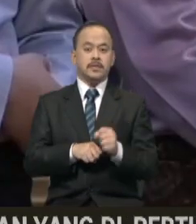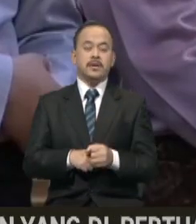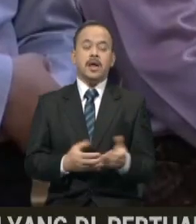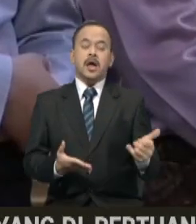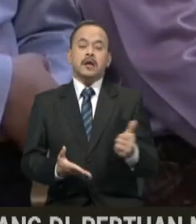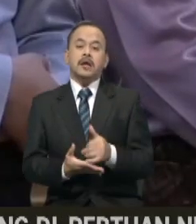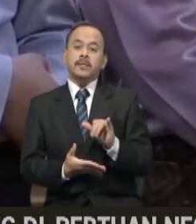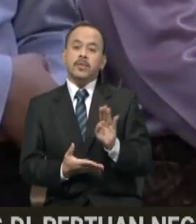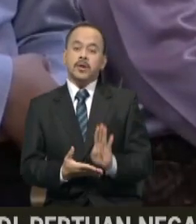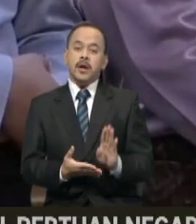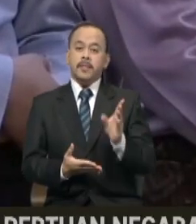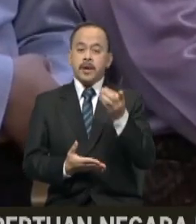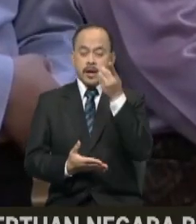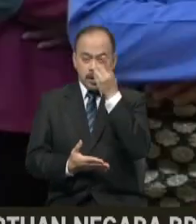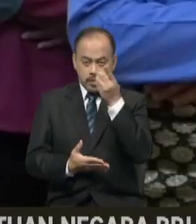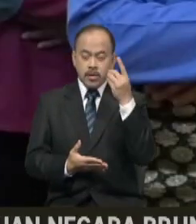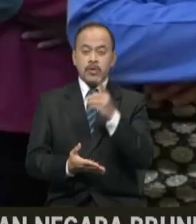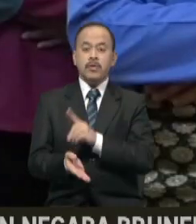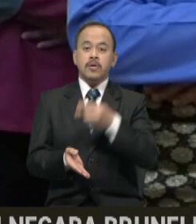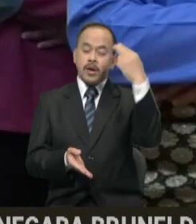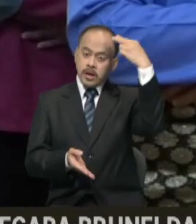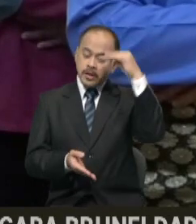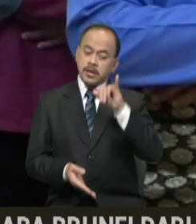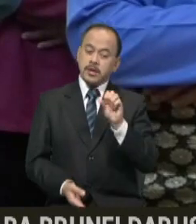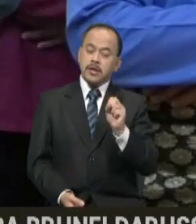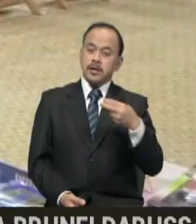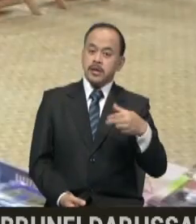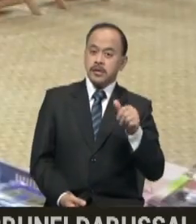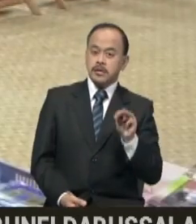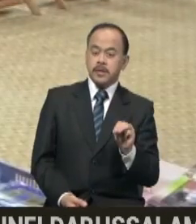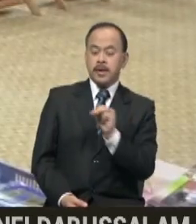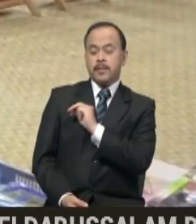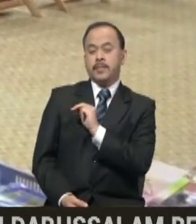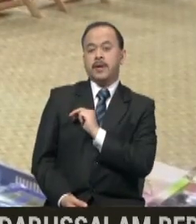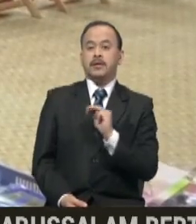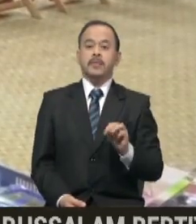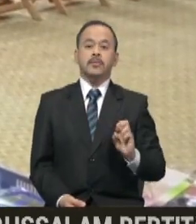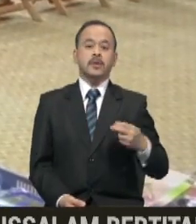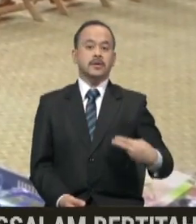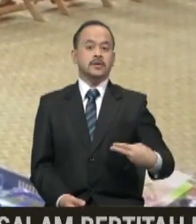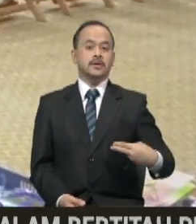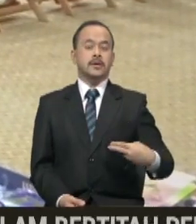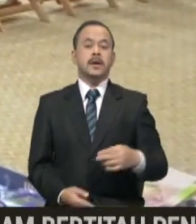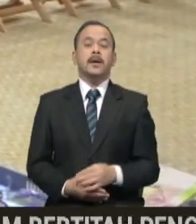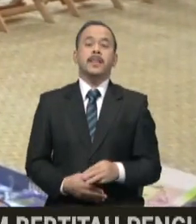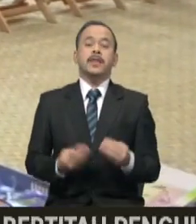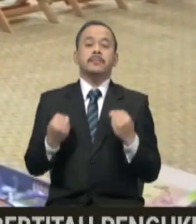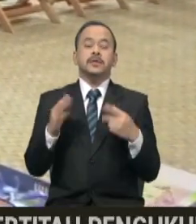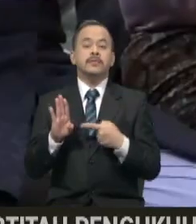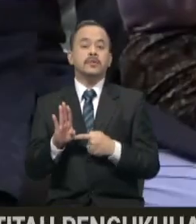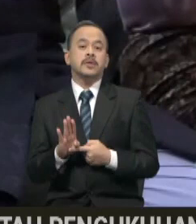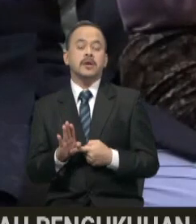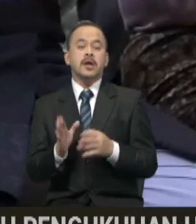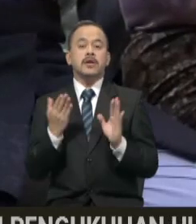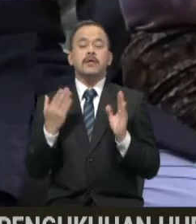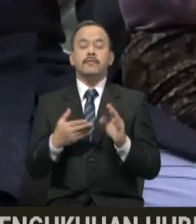Hadir yang berhormat Datuk Seri Setia Dr. Awang Haji Muhammad Isham Mihaj Jaafar, Menteri Kesihatan. Majlis dimulakan dengan solat